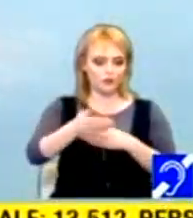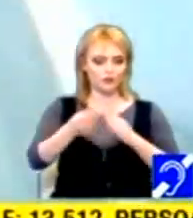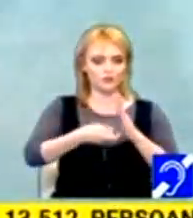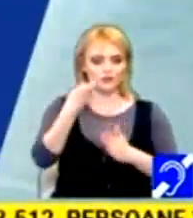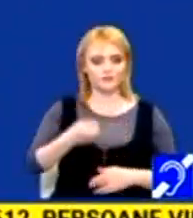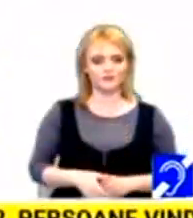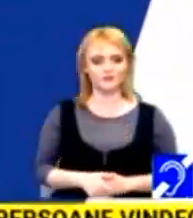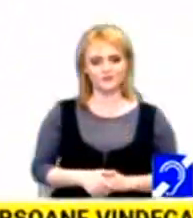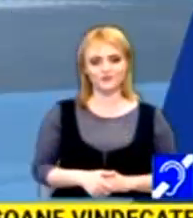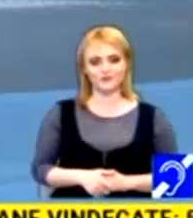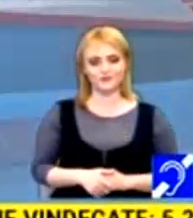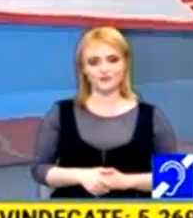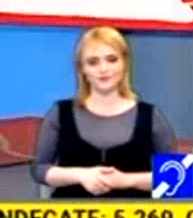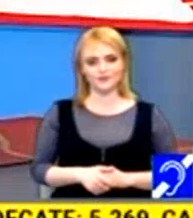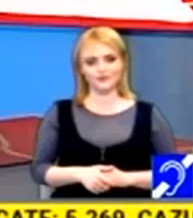telejurnal.